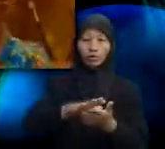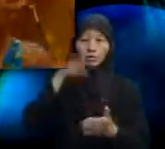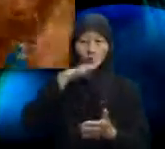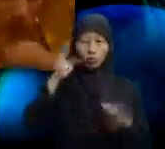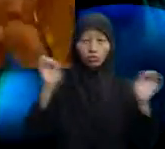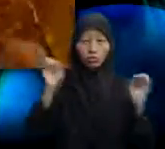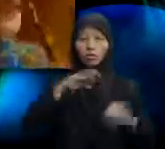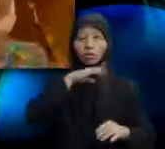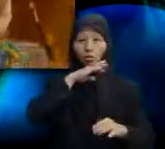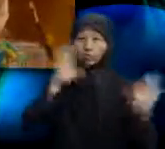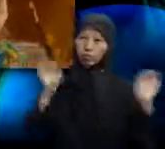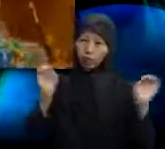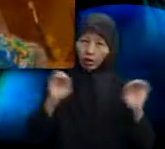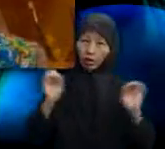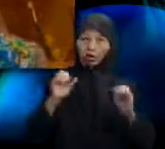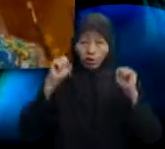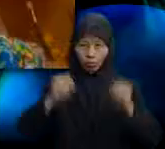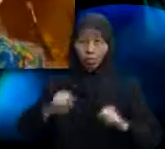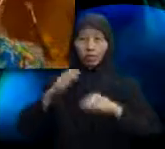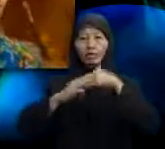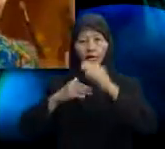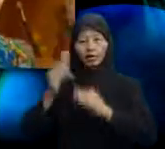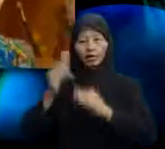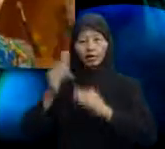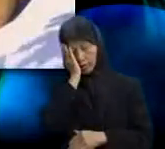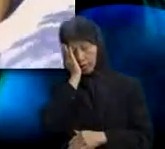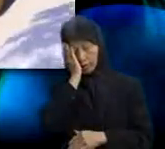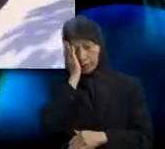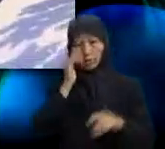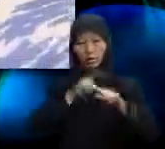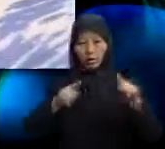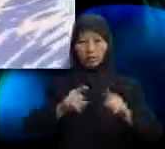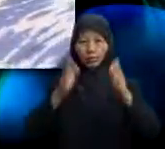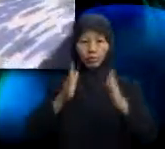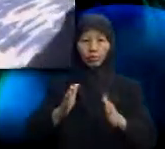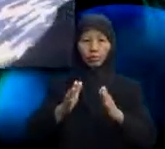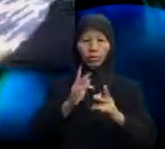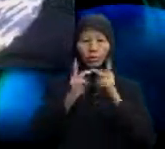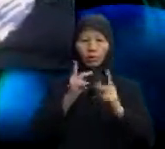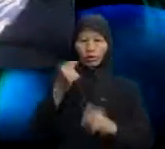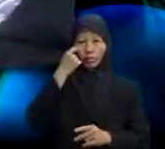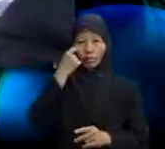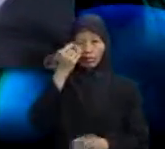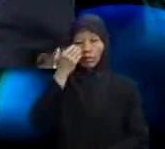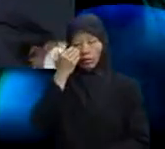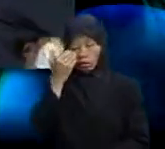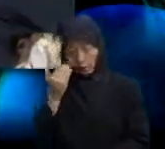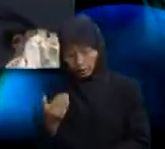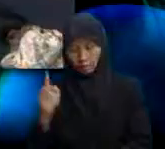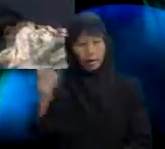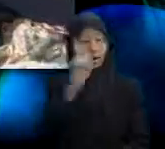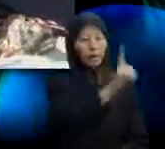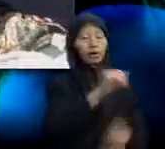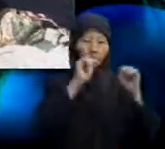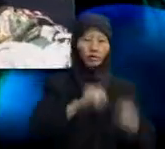kotor, berbau busuk dan tidak selesa untuk tidur. Tapi kata orang kalau mata sudah mengantuk, di mana saja